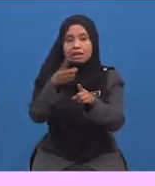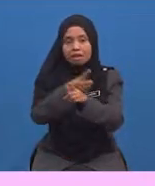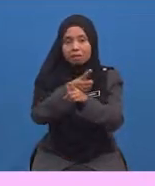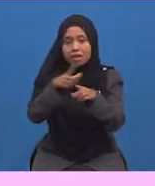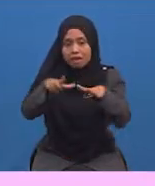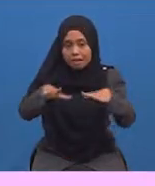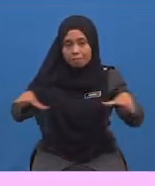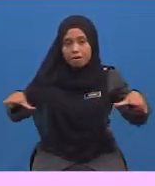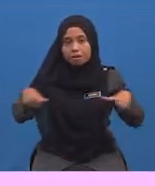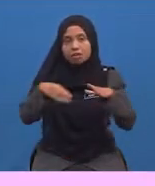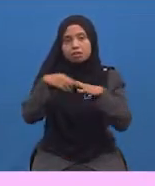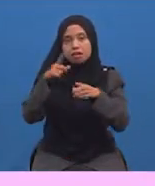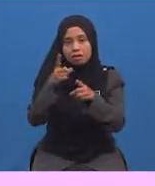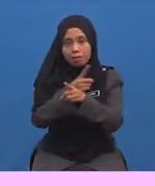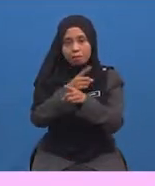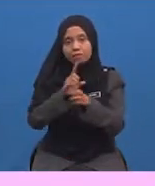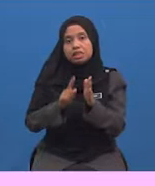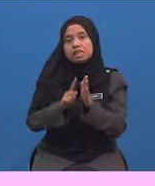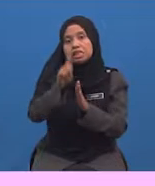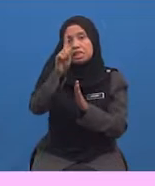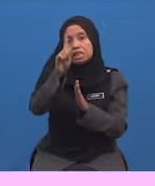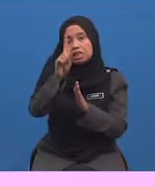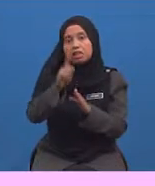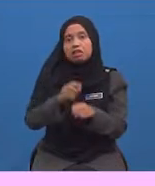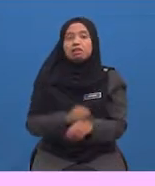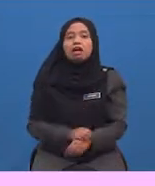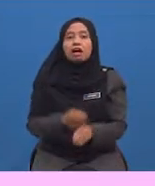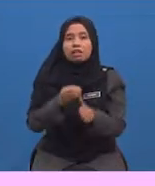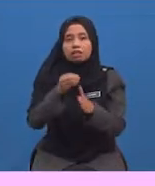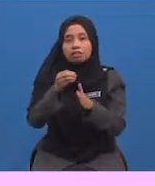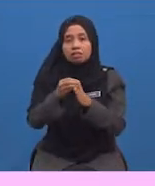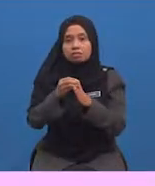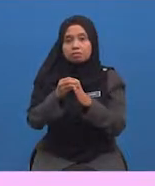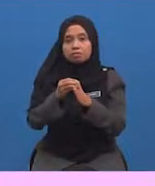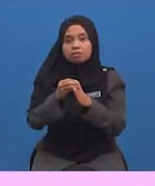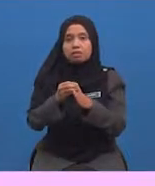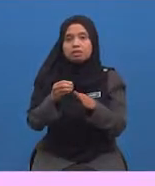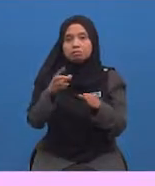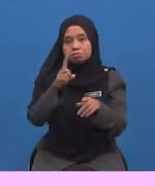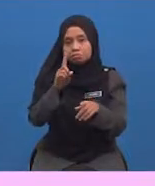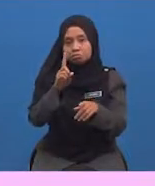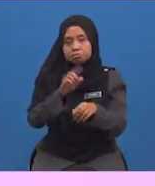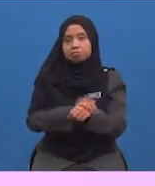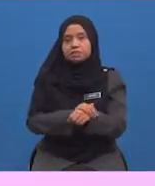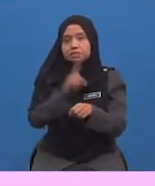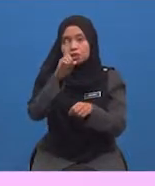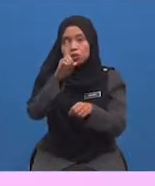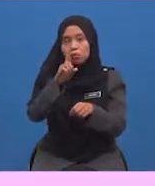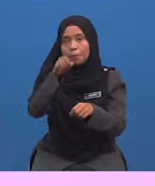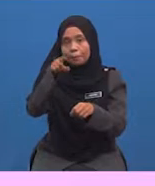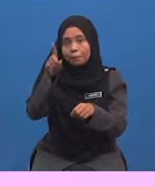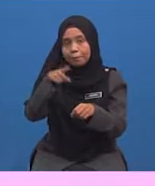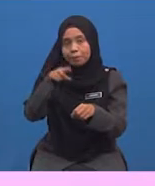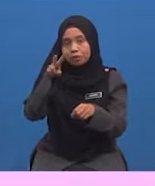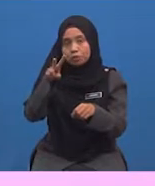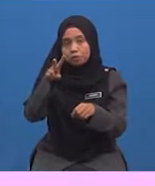tinggi atau 1/2 darab luas tapak darab tinggi, di mana 1/2